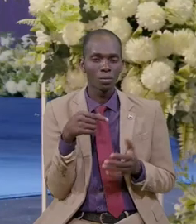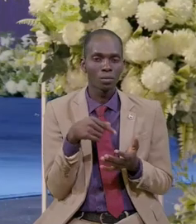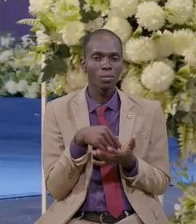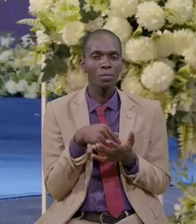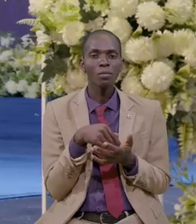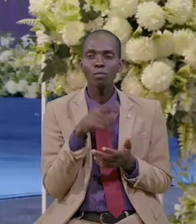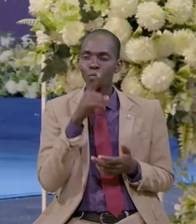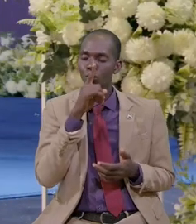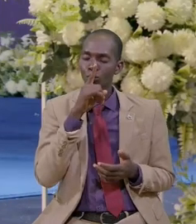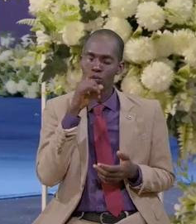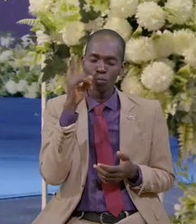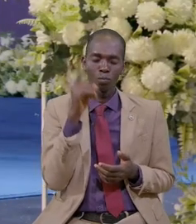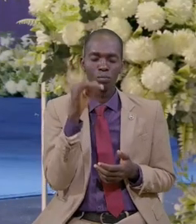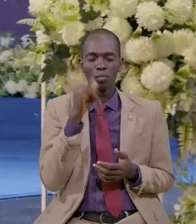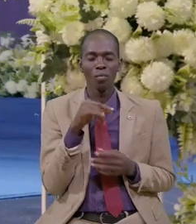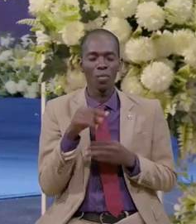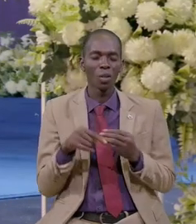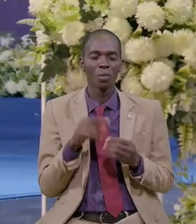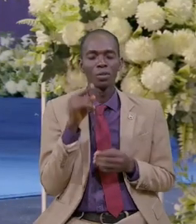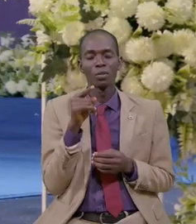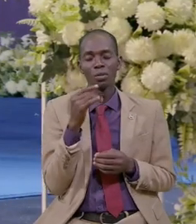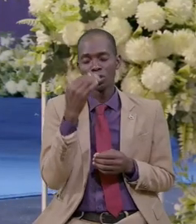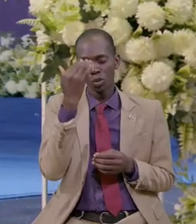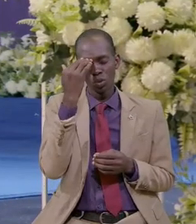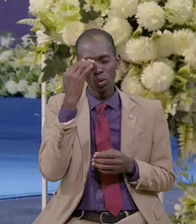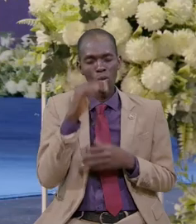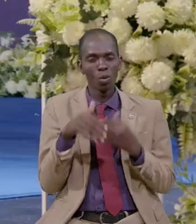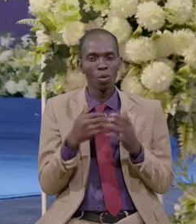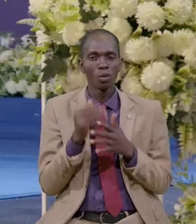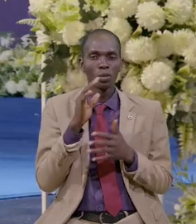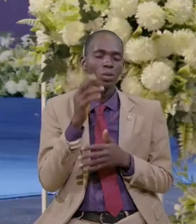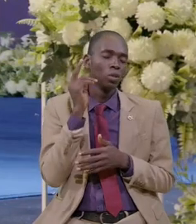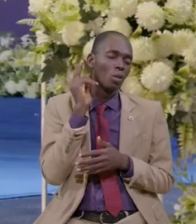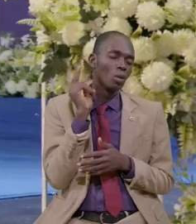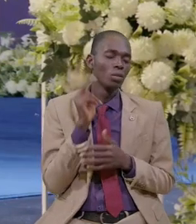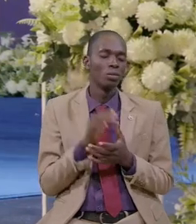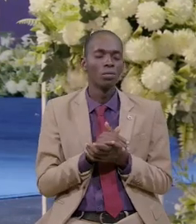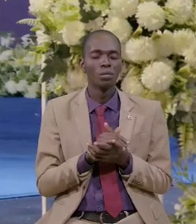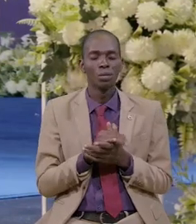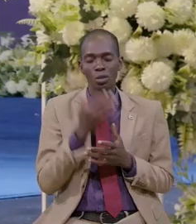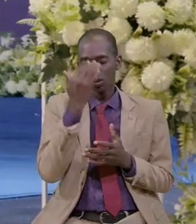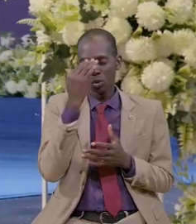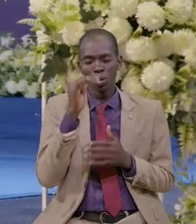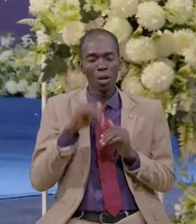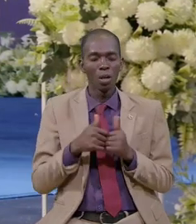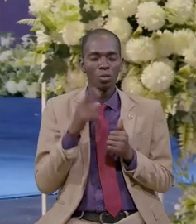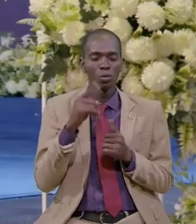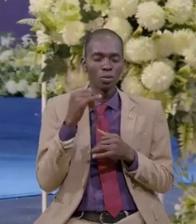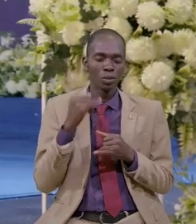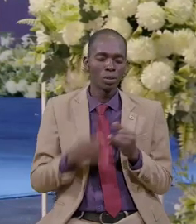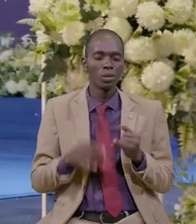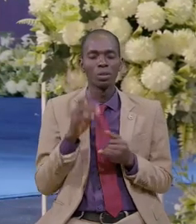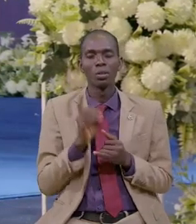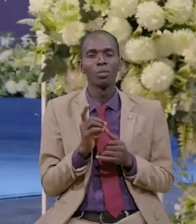peut-il dire ça de façon assurée de toi durant toute ton histoire, connaissant comment tu as fini,